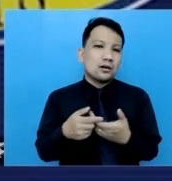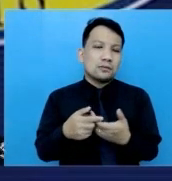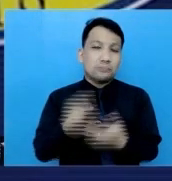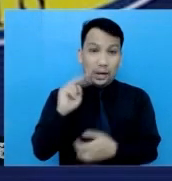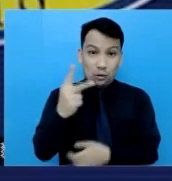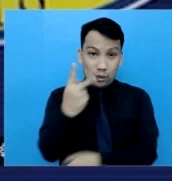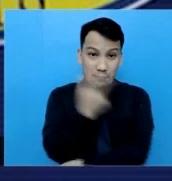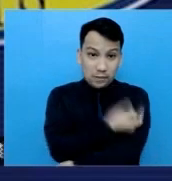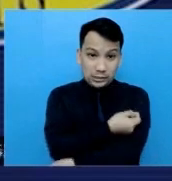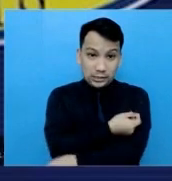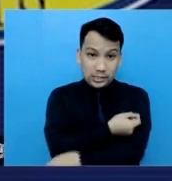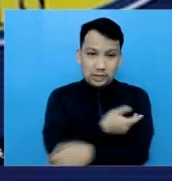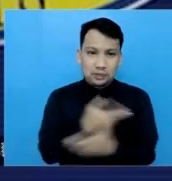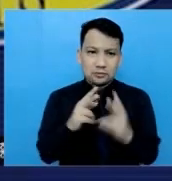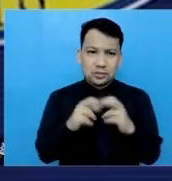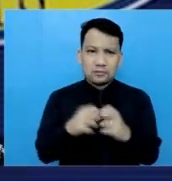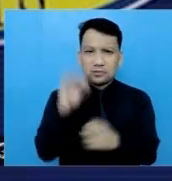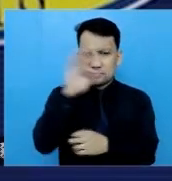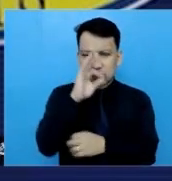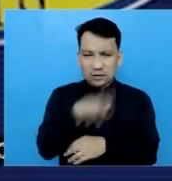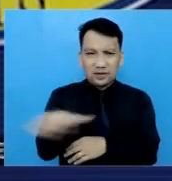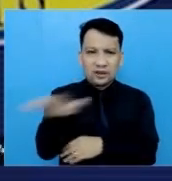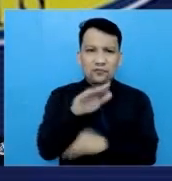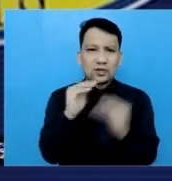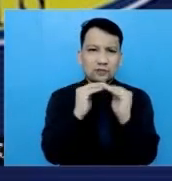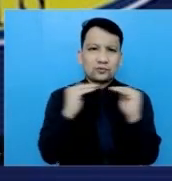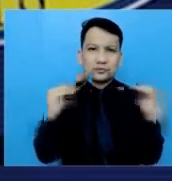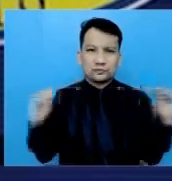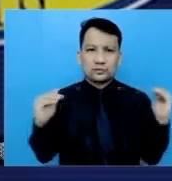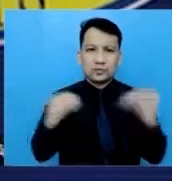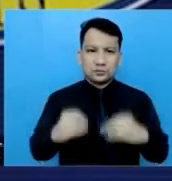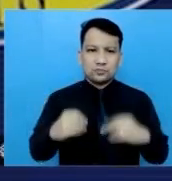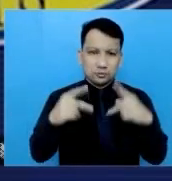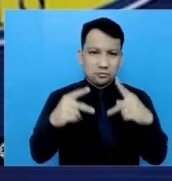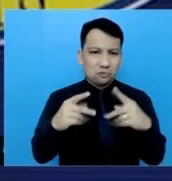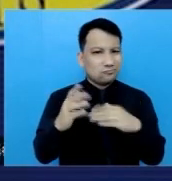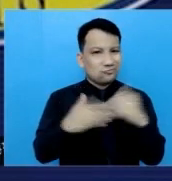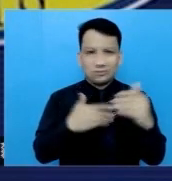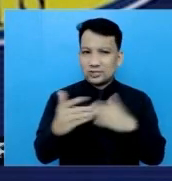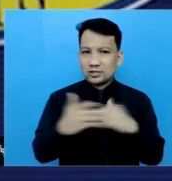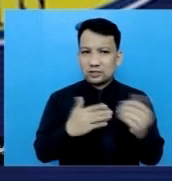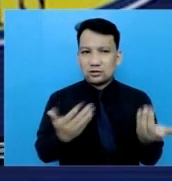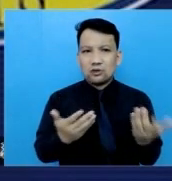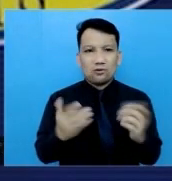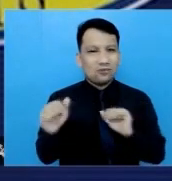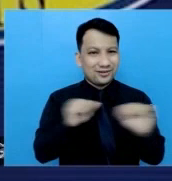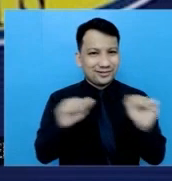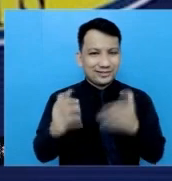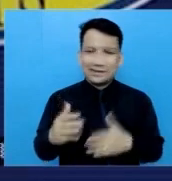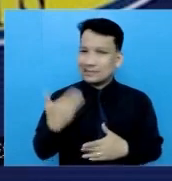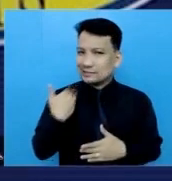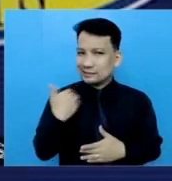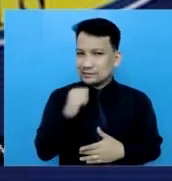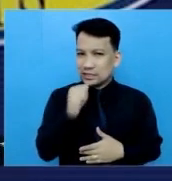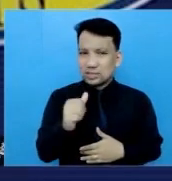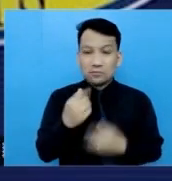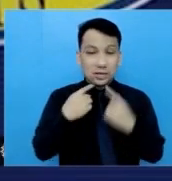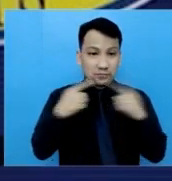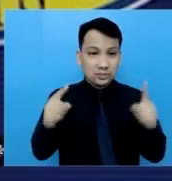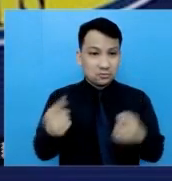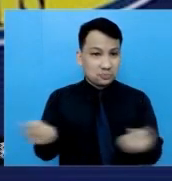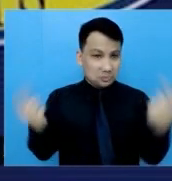ating vaccine. Every Filipino has an equal opportunity whether artista siya or hindi. Basta nag-declare siya sa atin